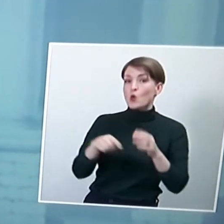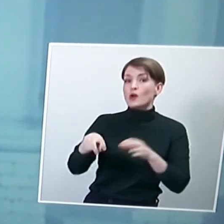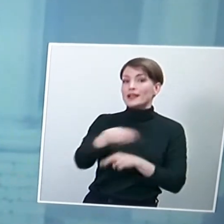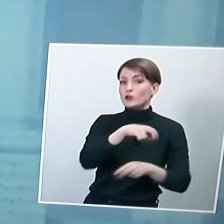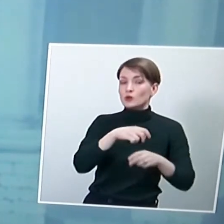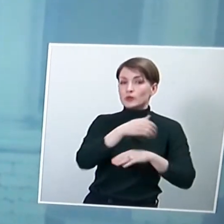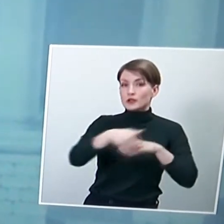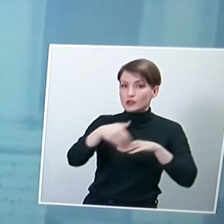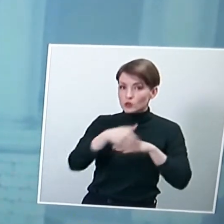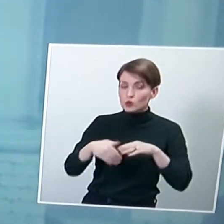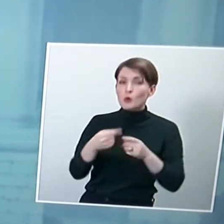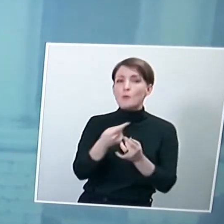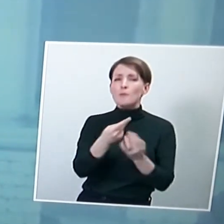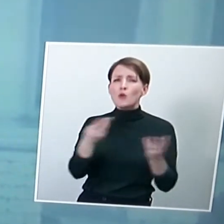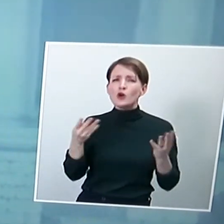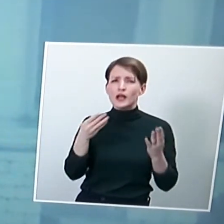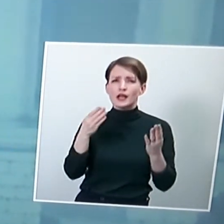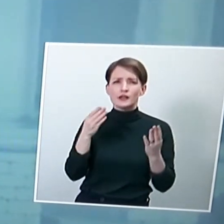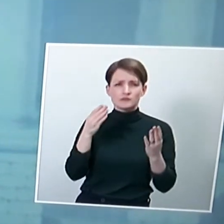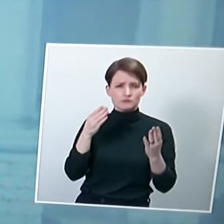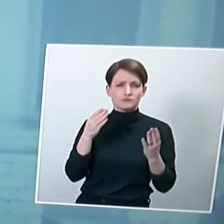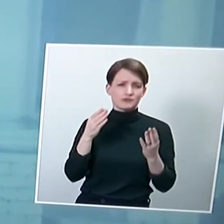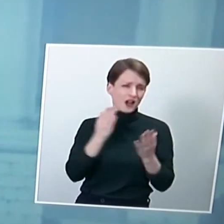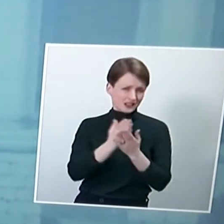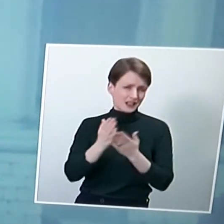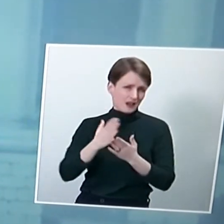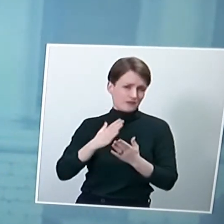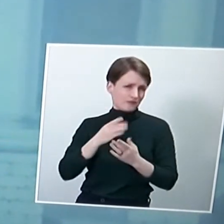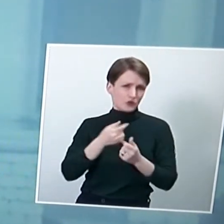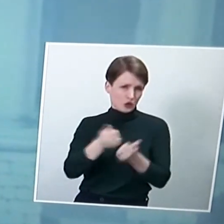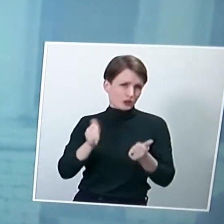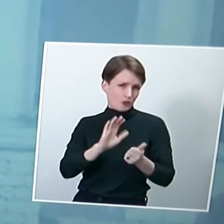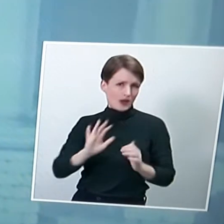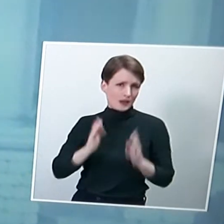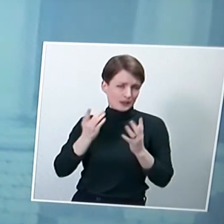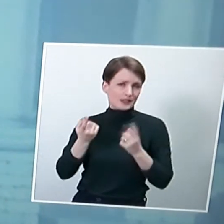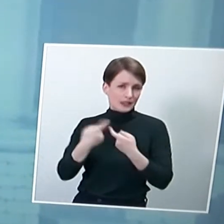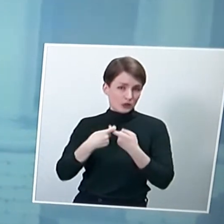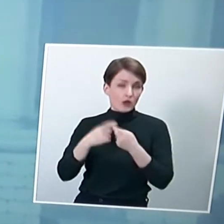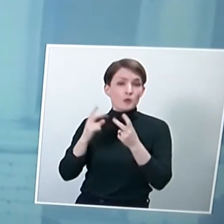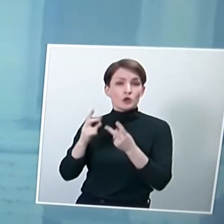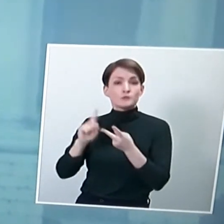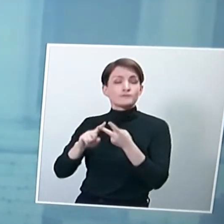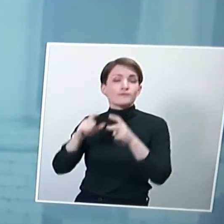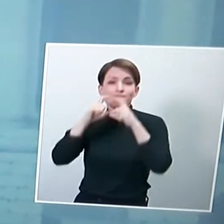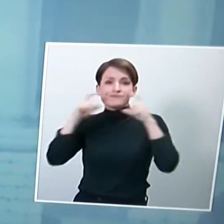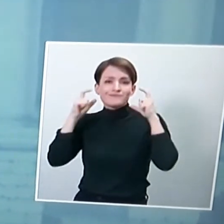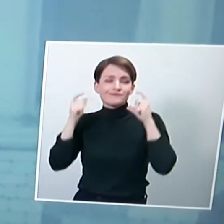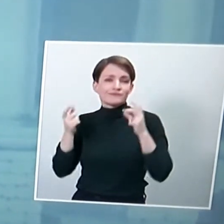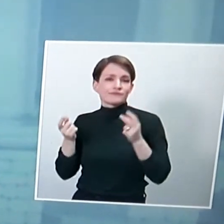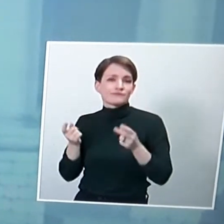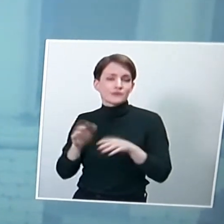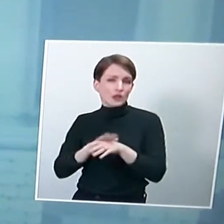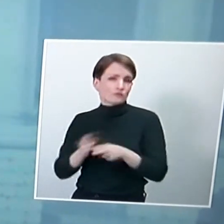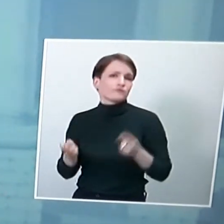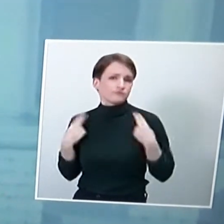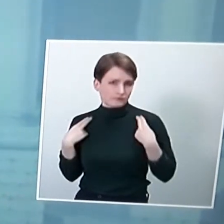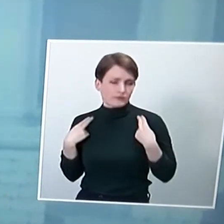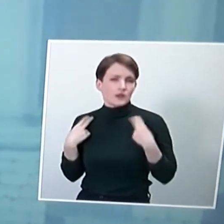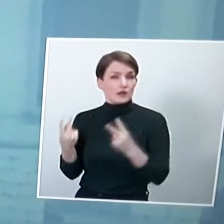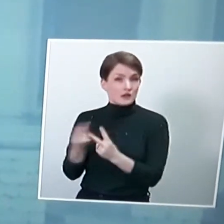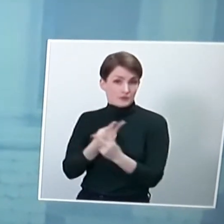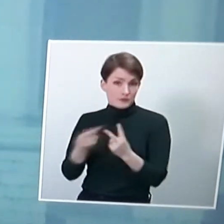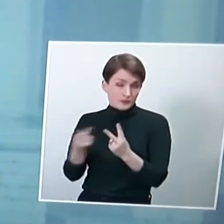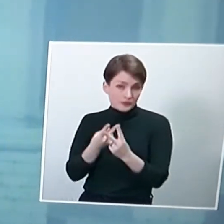rajoitukset, joka vaikuttaa useaan kohtaan meidän elämässämme ja sitten myös tämä maskin käyttövelvoite, niin yhteensä tällä kokonaisuudella